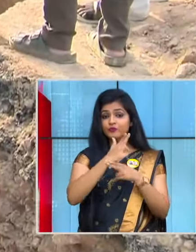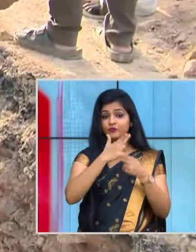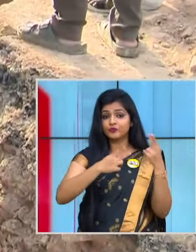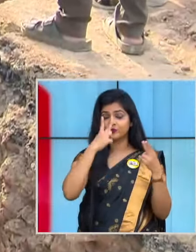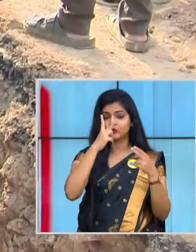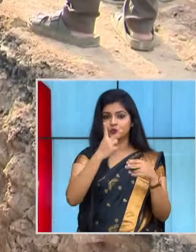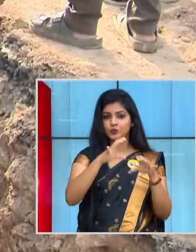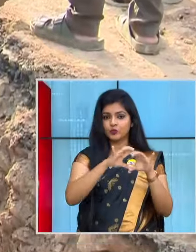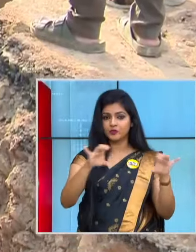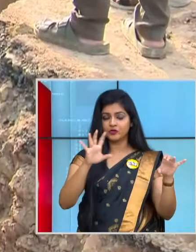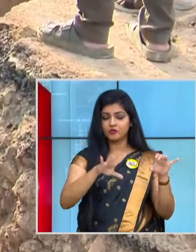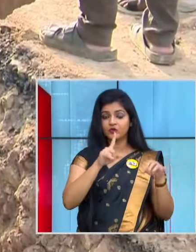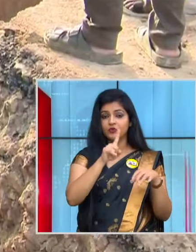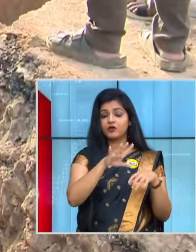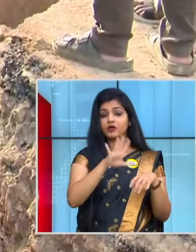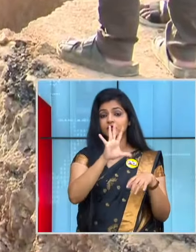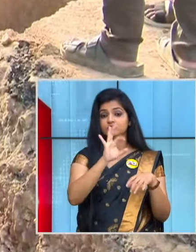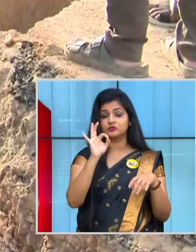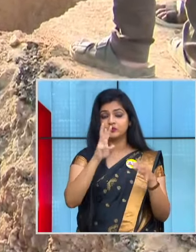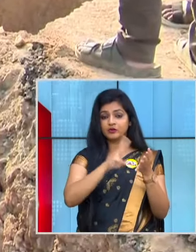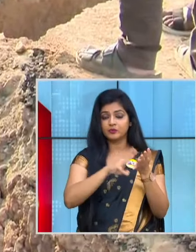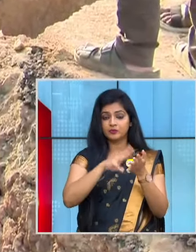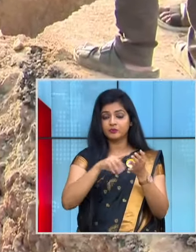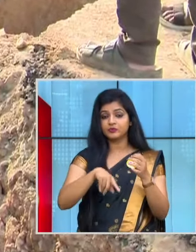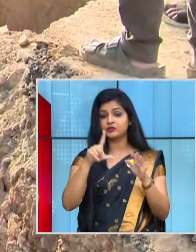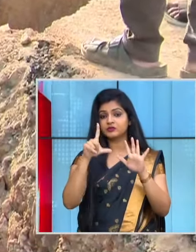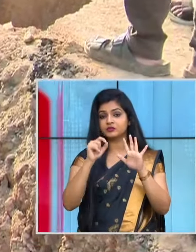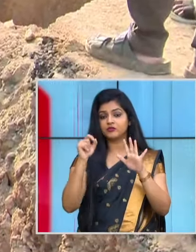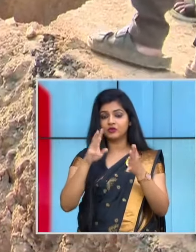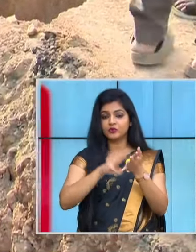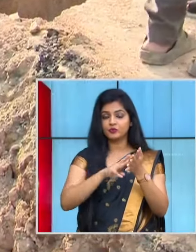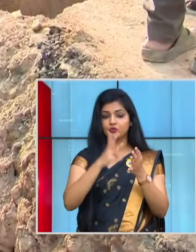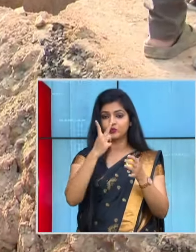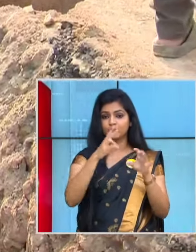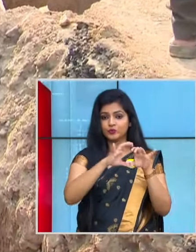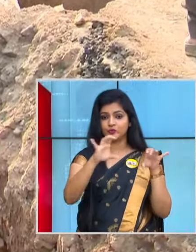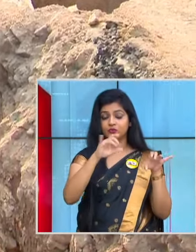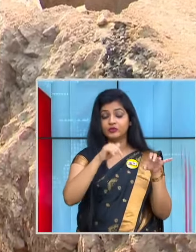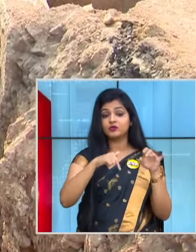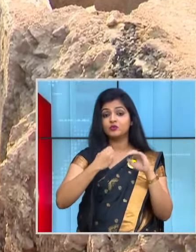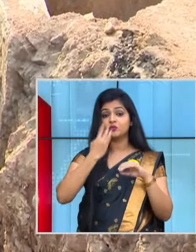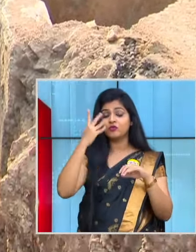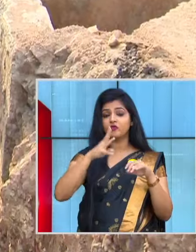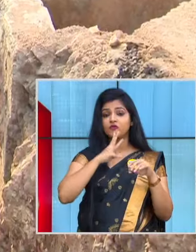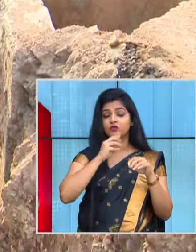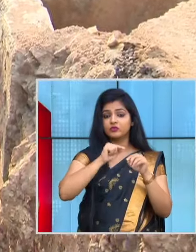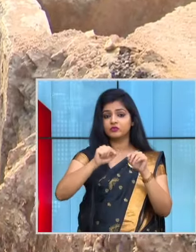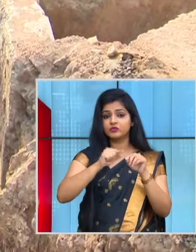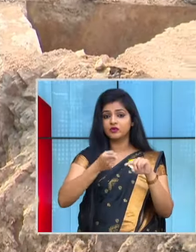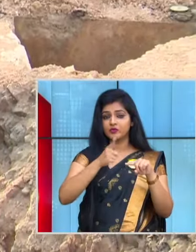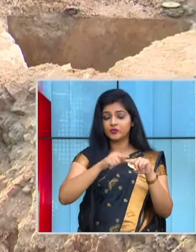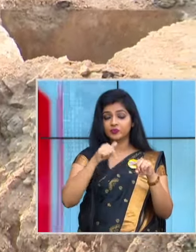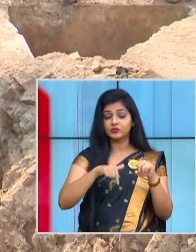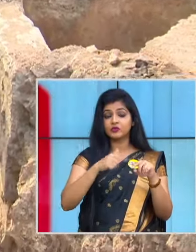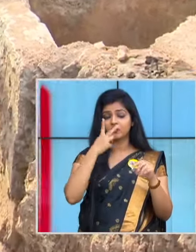രണ്ട് പൈപ്പുകളാണുള്ളത്, അതിൽ ഒന്ന് 500 mm മറ്റൊന്ന് 700 mm. ഈ പൈപ്പുകളിലായിരുന്നു കഴിഞ്ഞ ഇന്ന് രാവിലെയോടുകൂടി ലീക്കേജ് കണ്ടെത്തിയത്. ആ ലീക്കേജ്